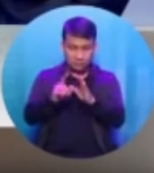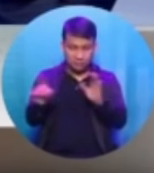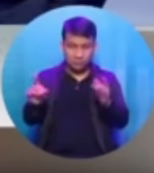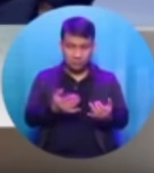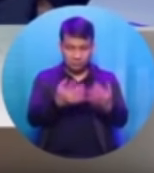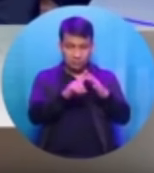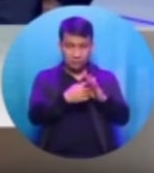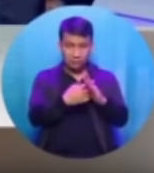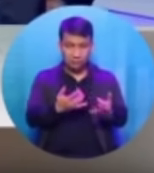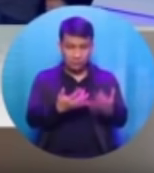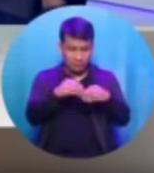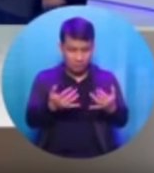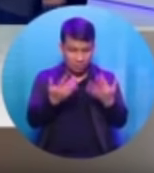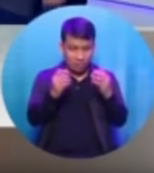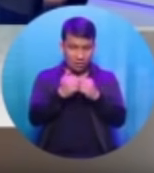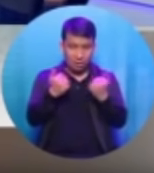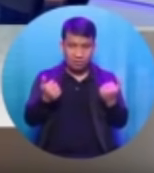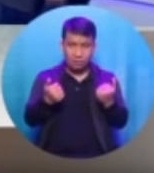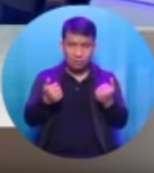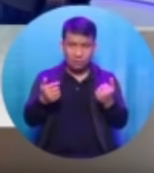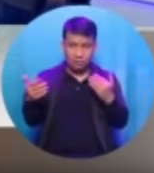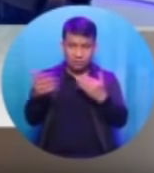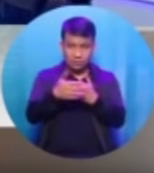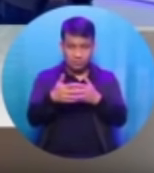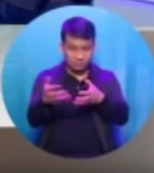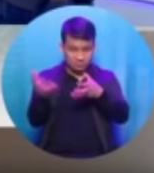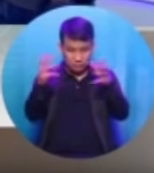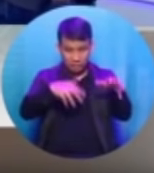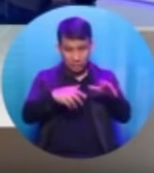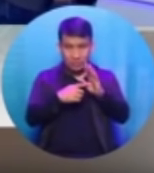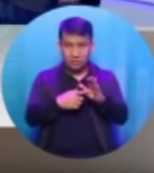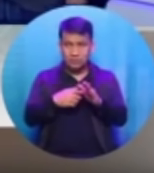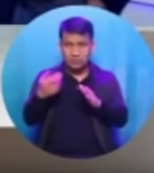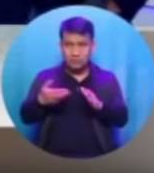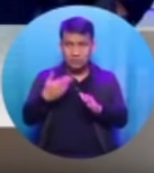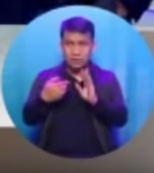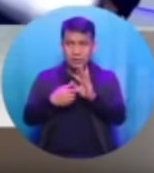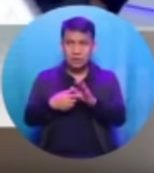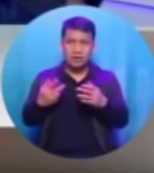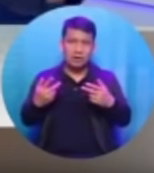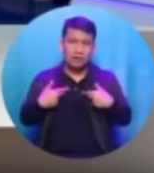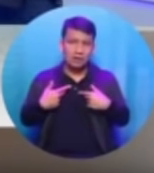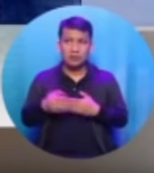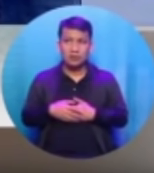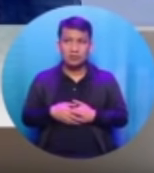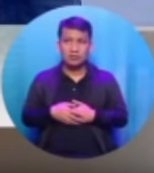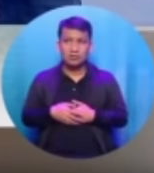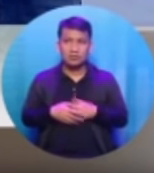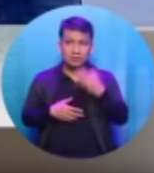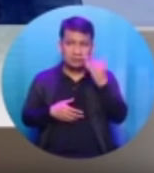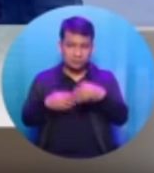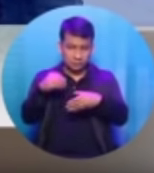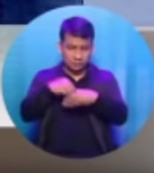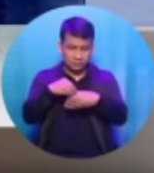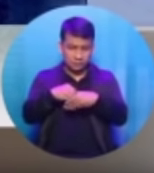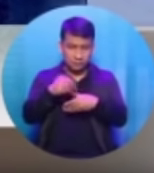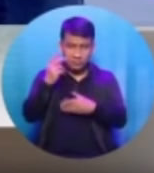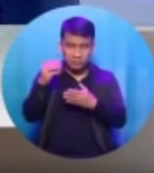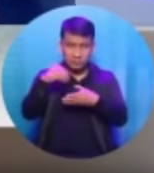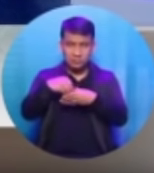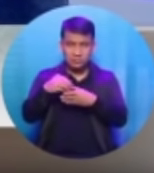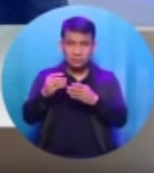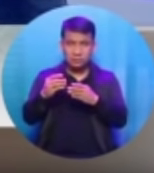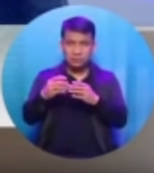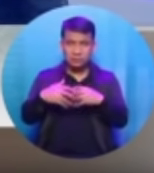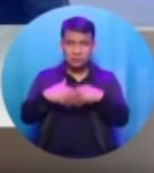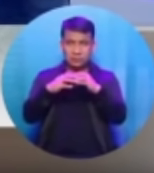kung nagkasunog dyan mismo sa bodega? O naharang ng mga sakusakong bigas, dapat dyan mismo, merong exit. Inside mismo, inside mismo